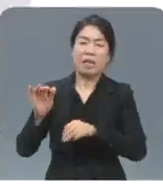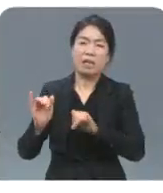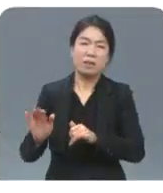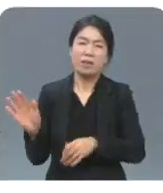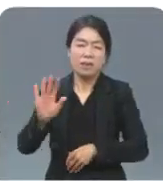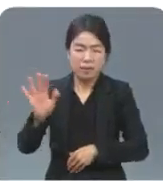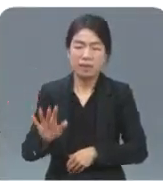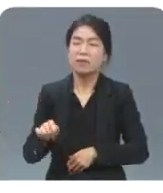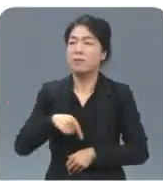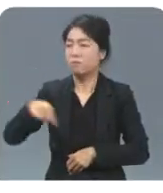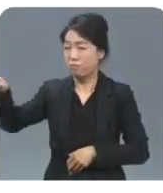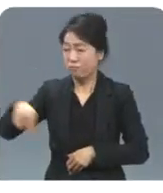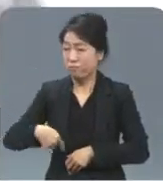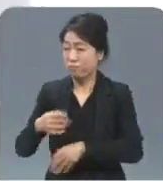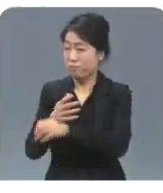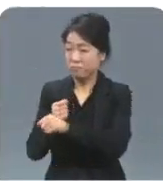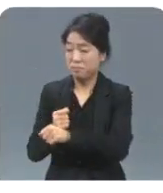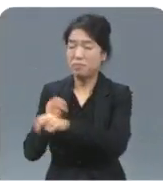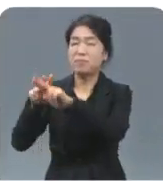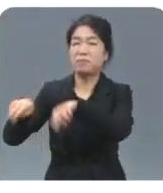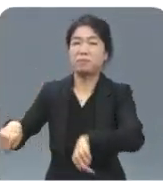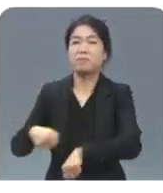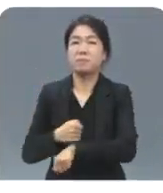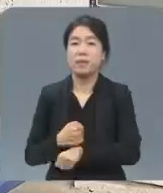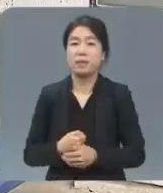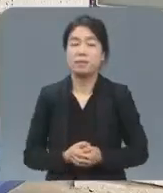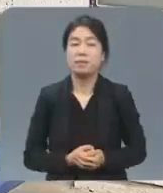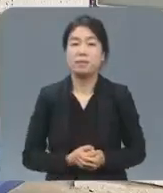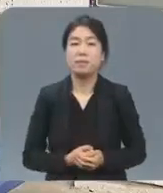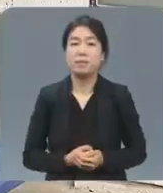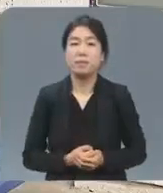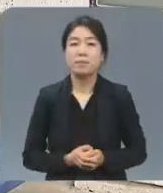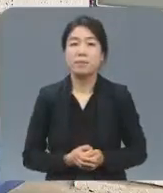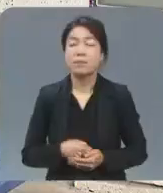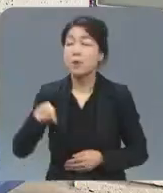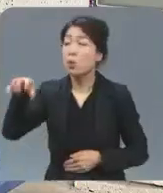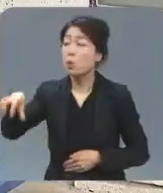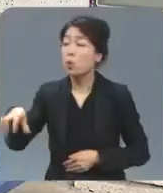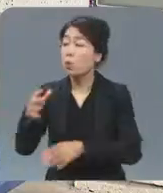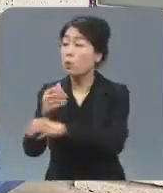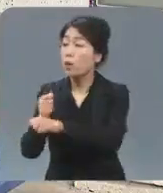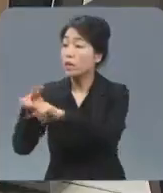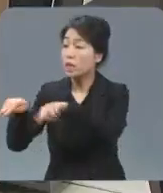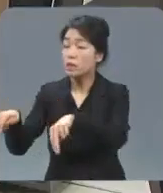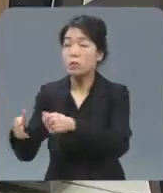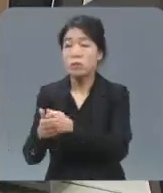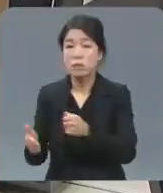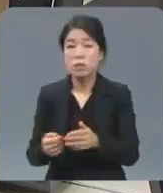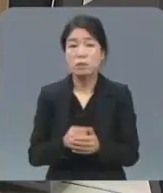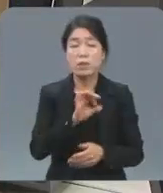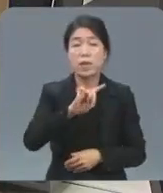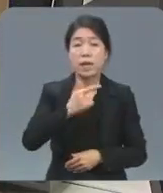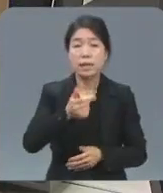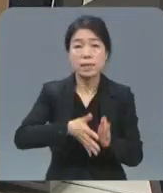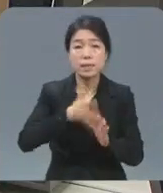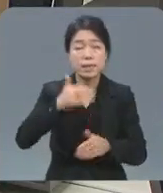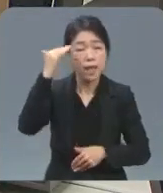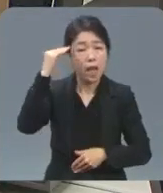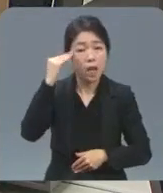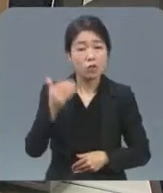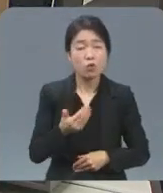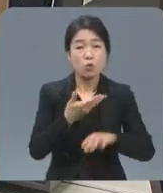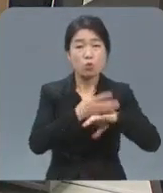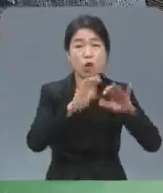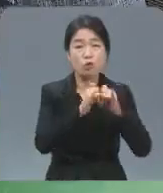캄보디아 자치단체 간 계절 근로제 MOU 체결은 무산됐습니다. 현지 MOU가 취소되면서 아산시는 국내 결혼